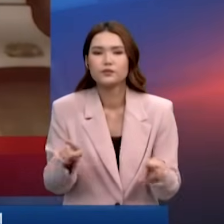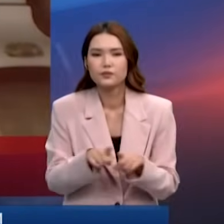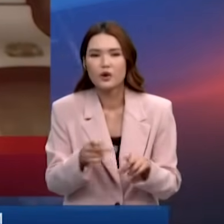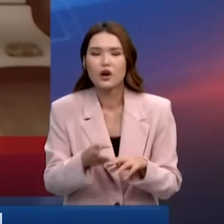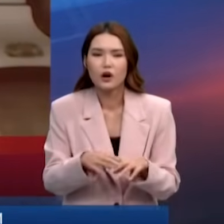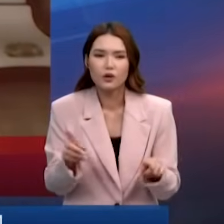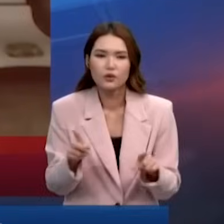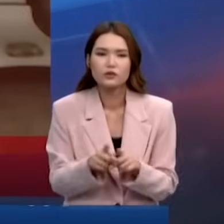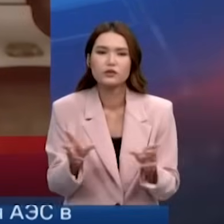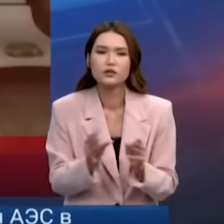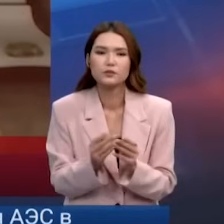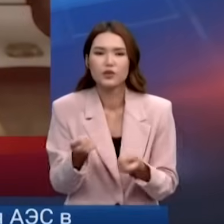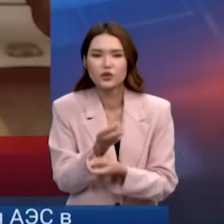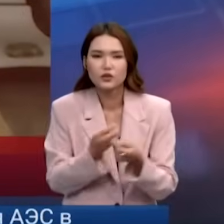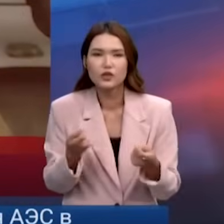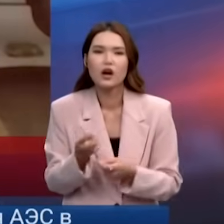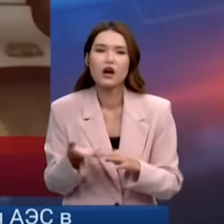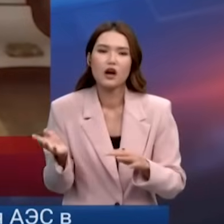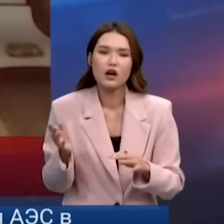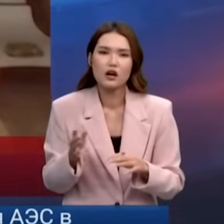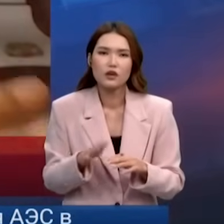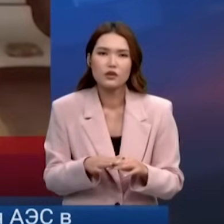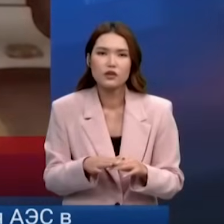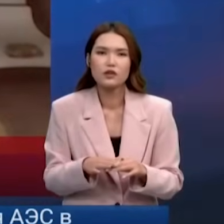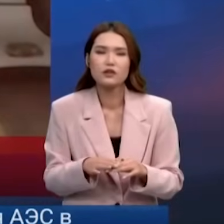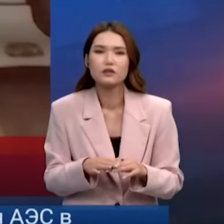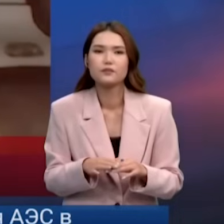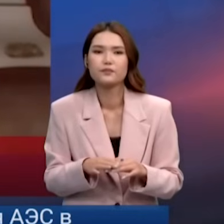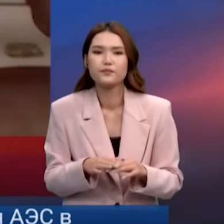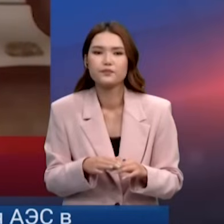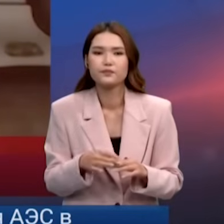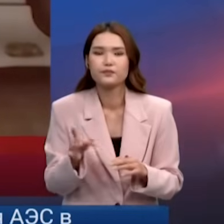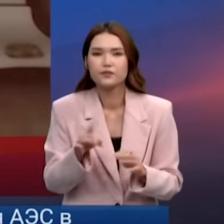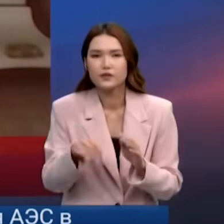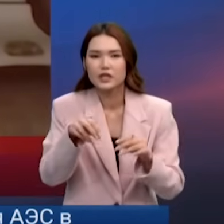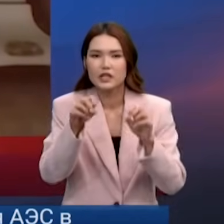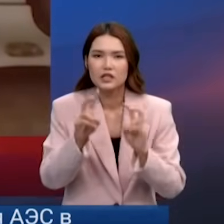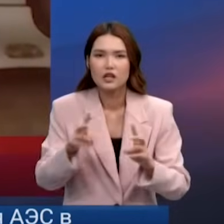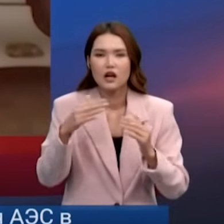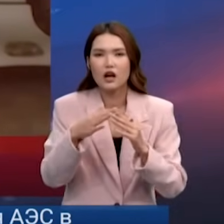ауырлық та емес, кіші ауырлық, үлкен емес кішкентай ғарыш аппараттарын ұшыратын